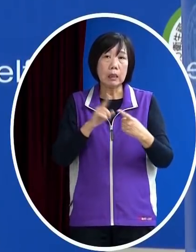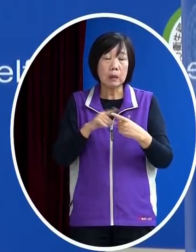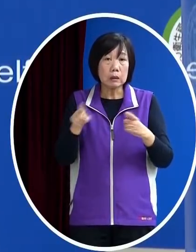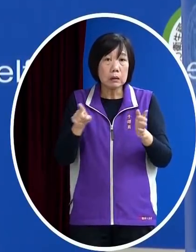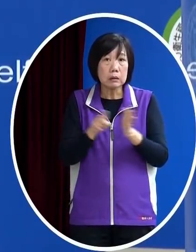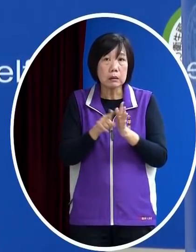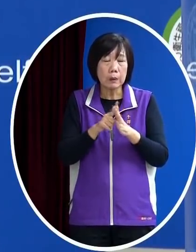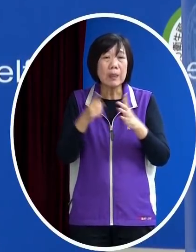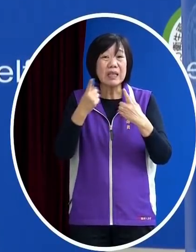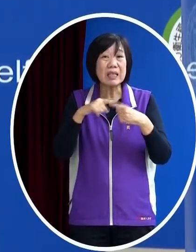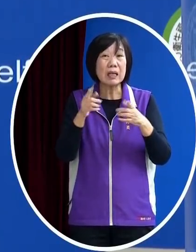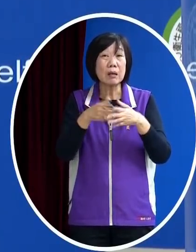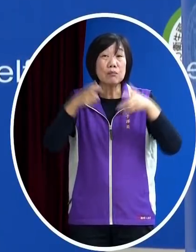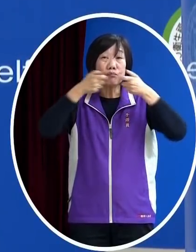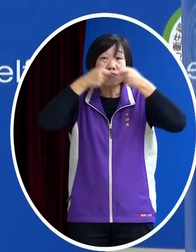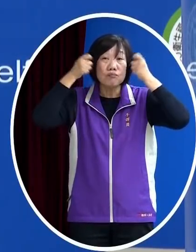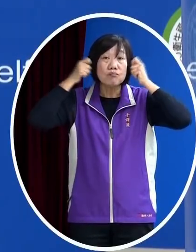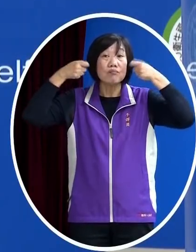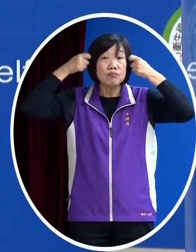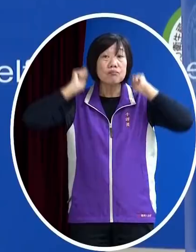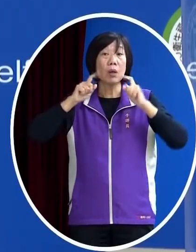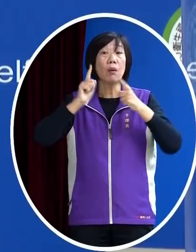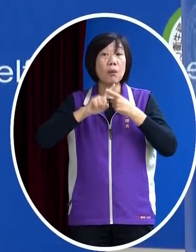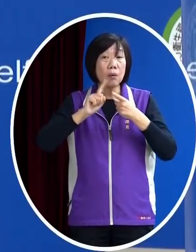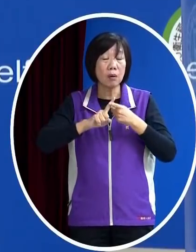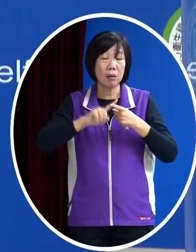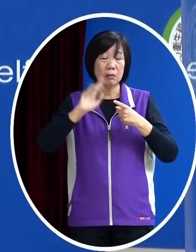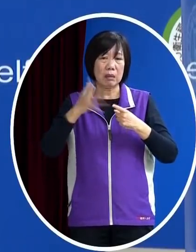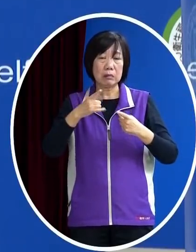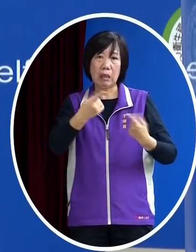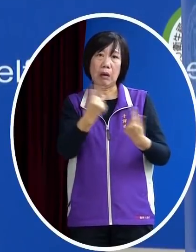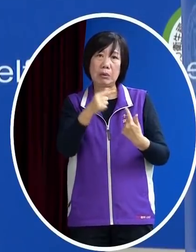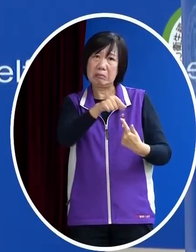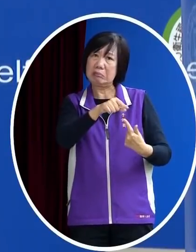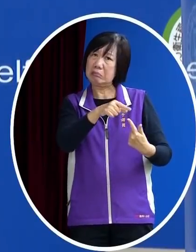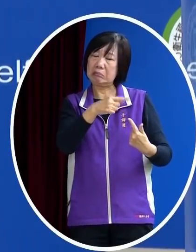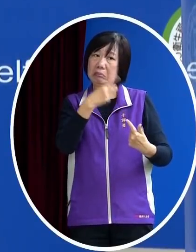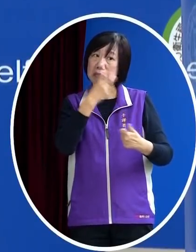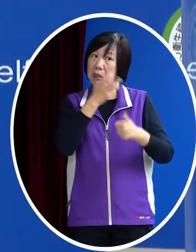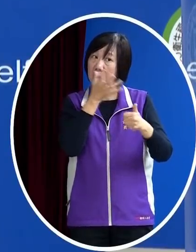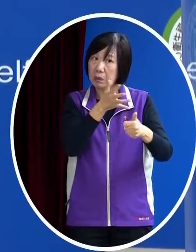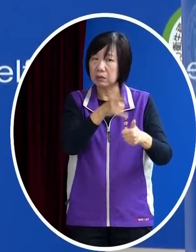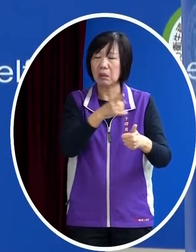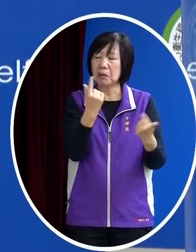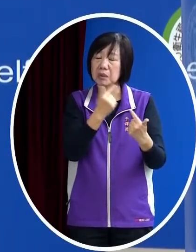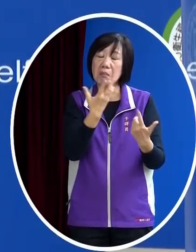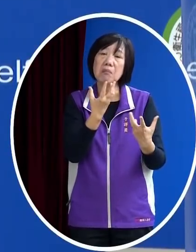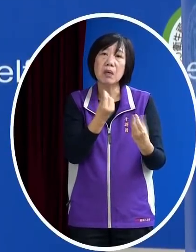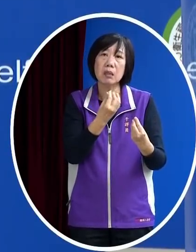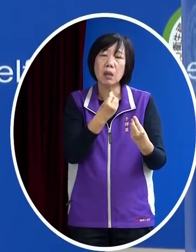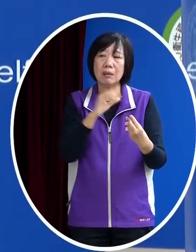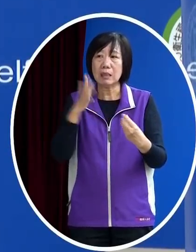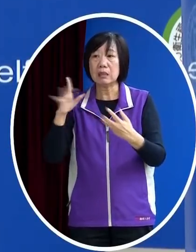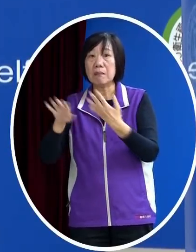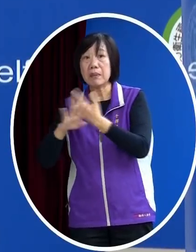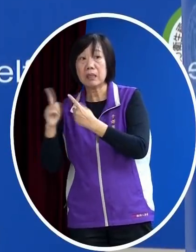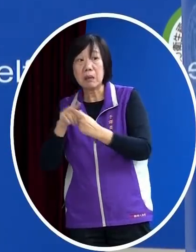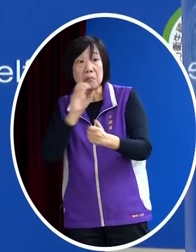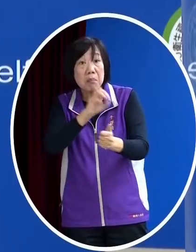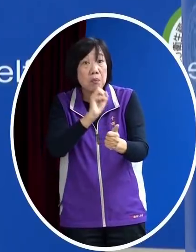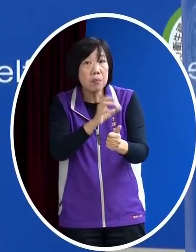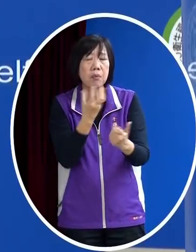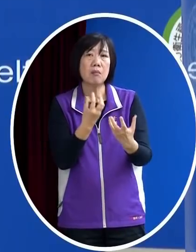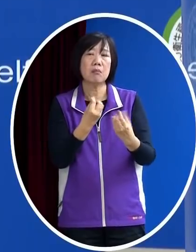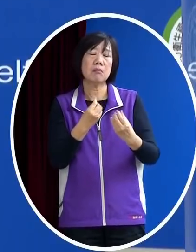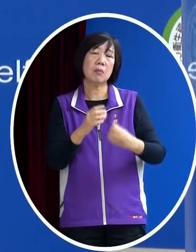讲上应该把口罩戴起来了哈。我似乎好像在调查里面并没有，所以因为没有劝导，所以我们不罚。对，但